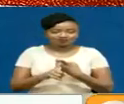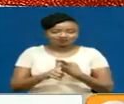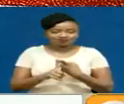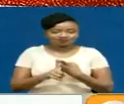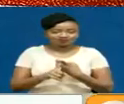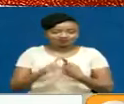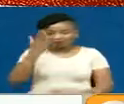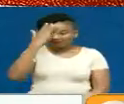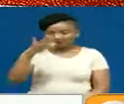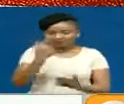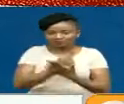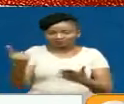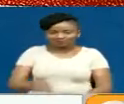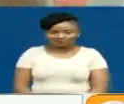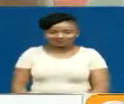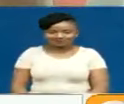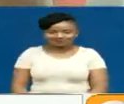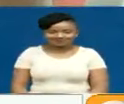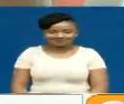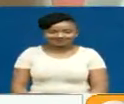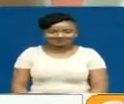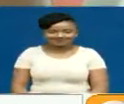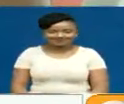taarifa kamili kutoka Tokyo.